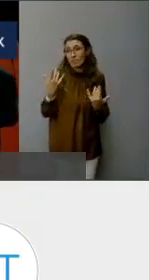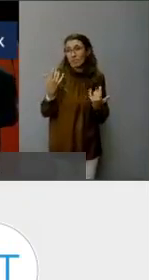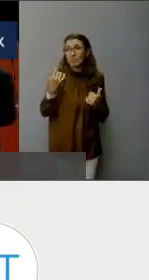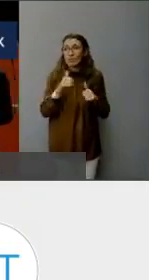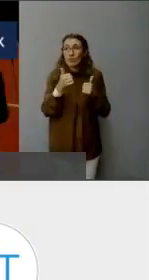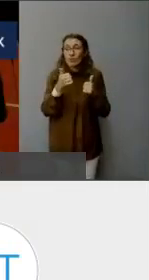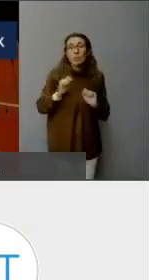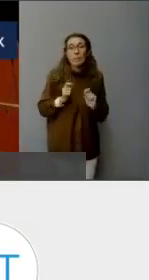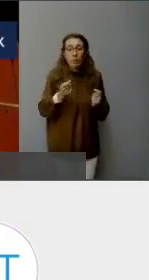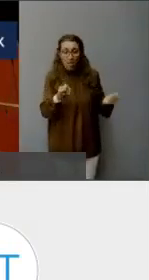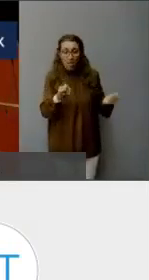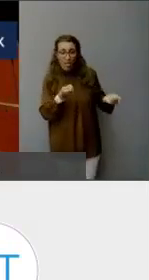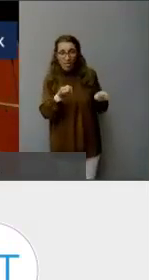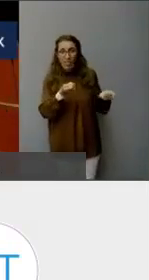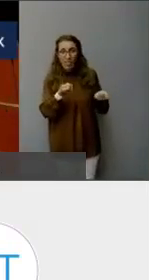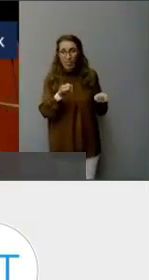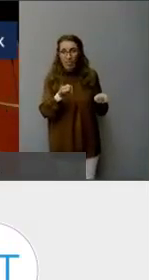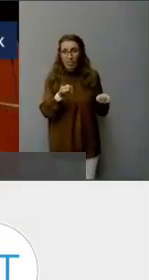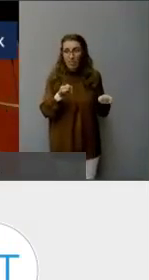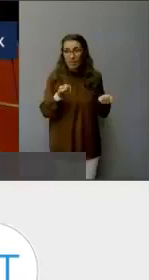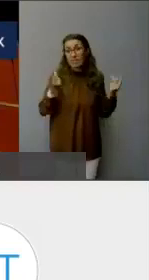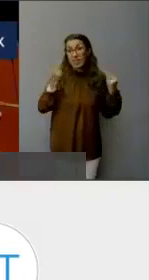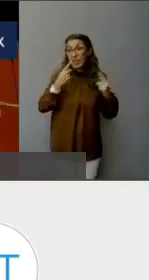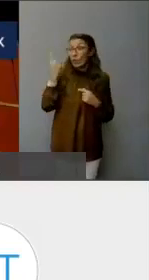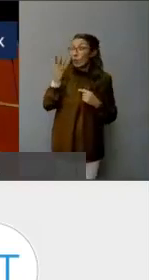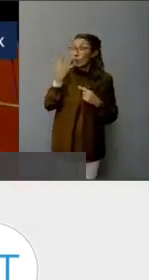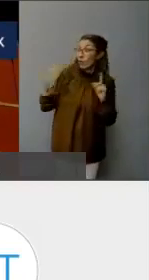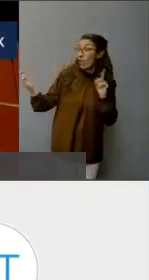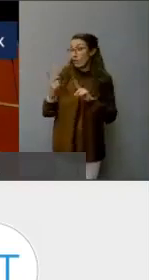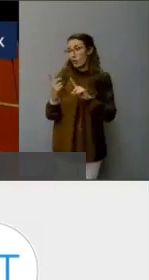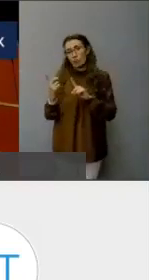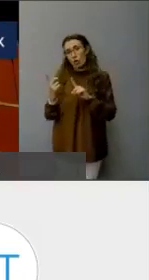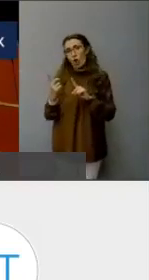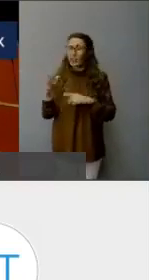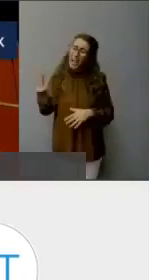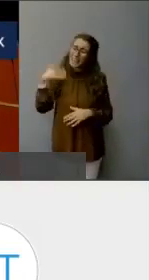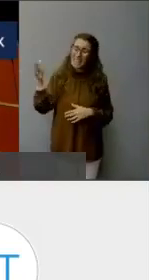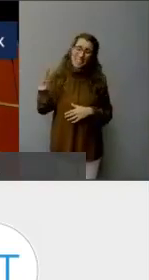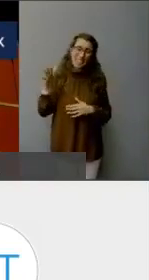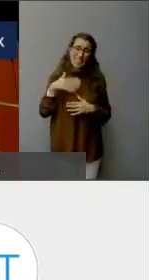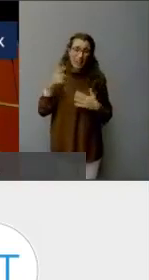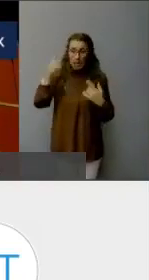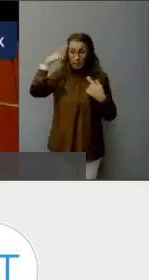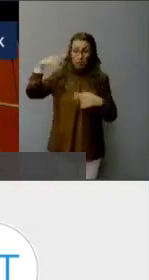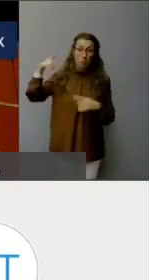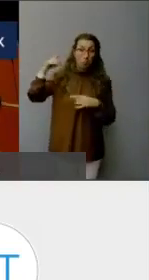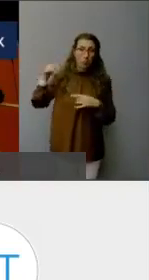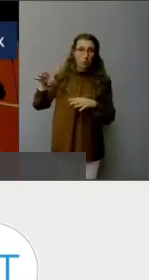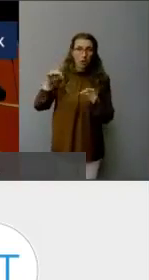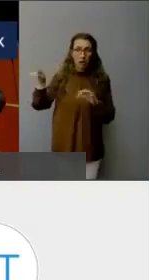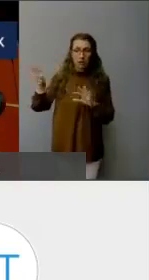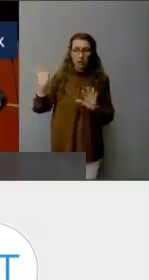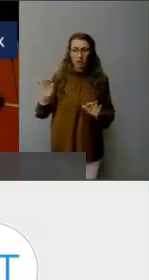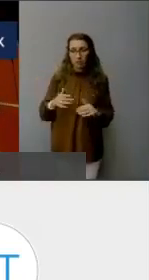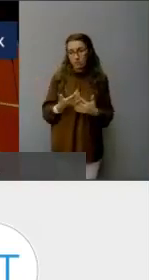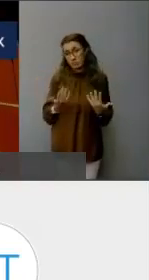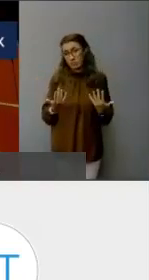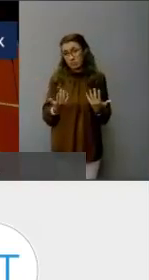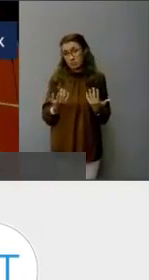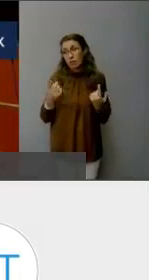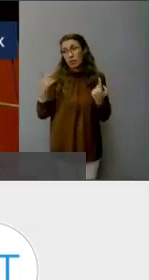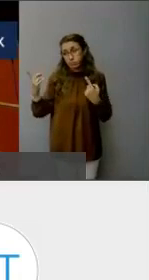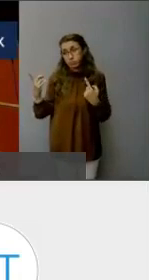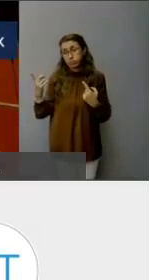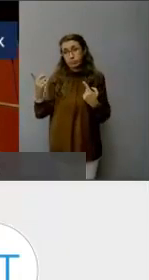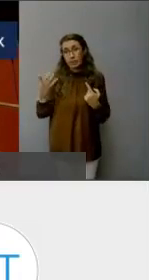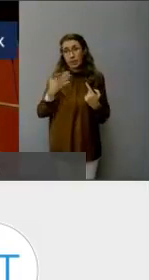mai affrontare invece che vi prego s'accomodi come li stiamo dicendo e quindi credo che questa trattativa non ci sarà e avrei 10 mila metri quadri di